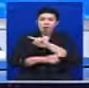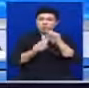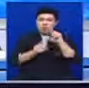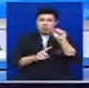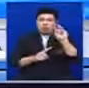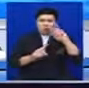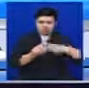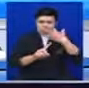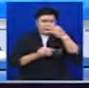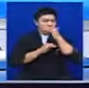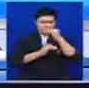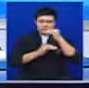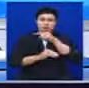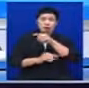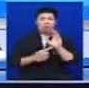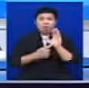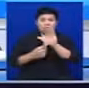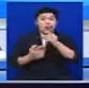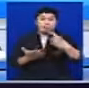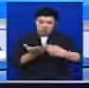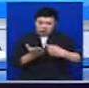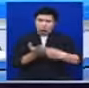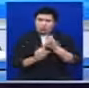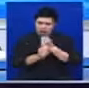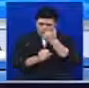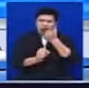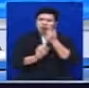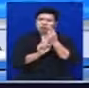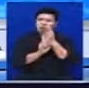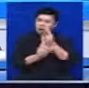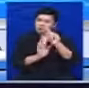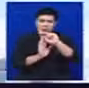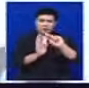ภาคมนี้ยืนยันค่ะจะให้ประกันตัวได้ตามกฎหมาย